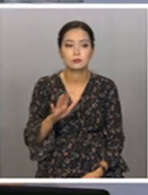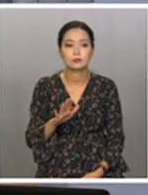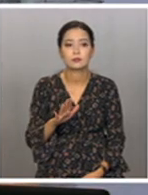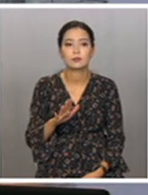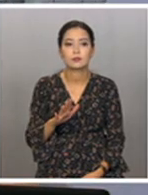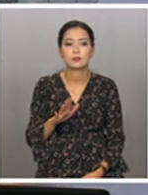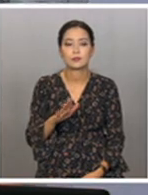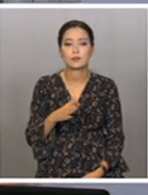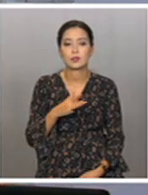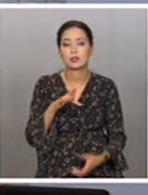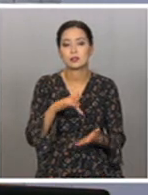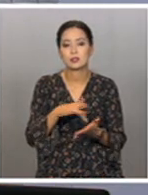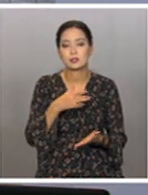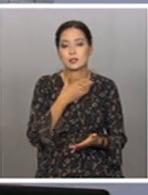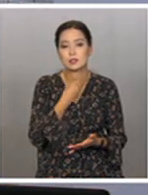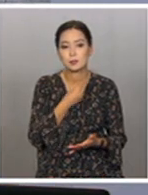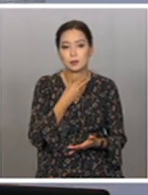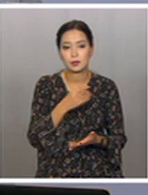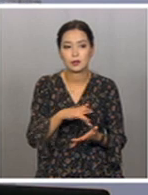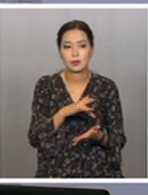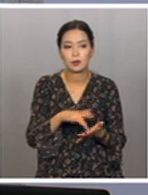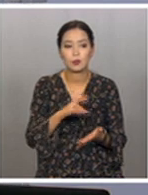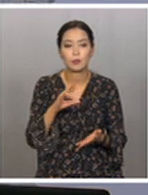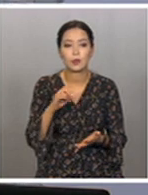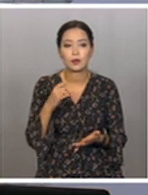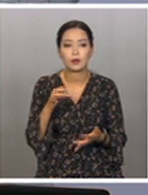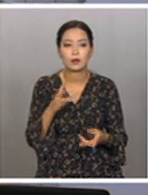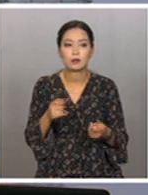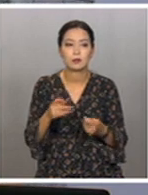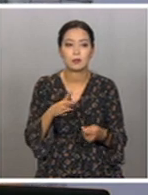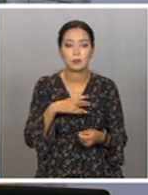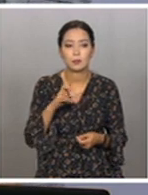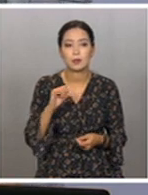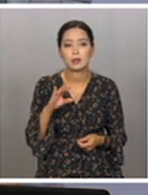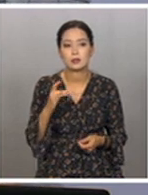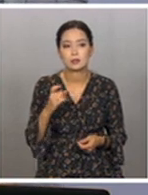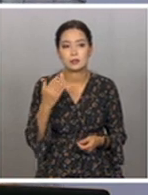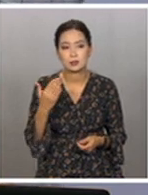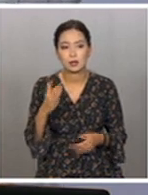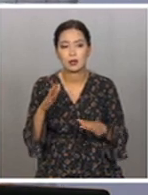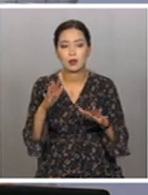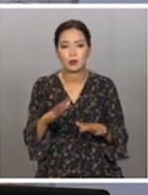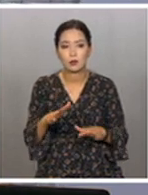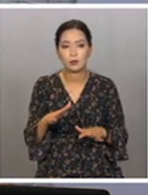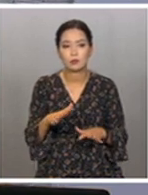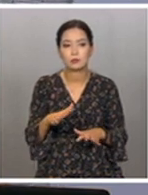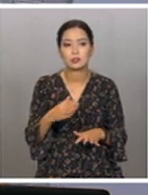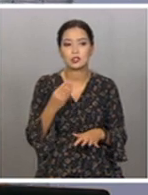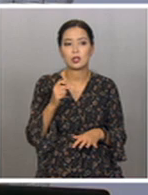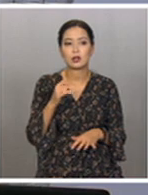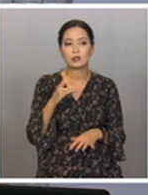орталығы Семей қаласы, Әлихан Бөкейханов басқарды. Батыс Қазақстанда Батыс бөлімшесі, Жаханша мен